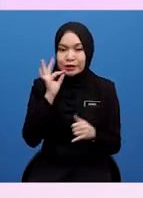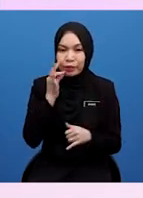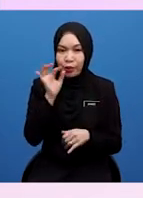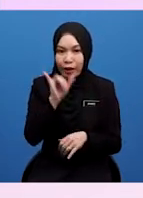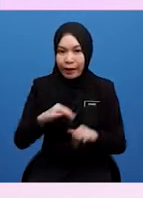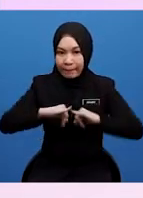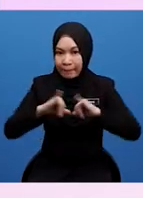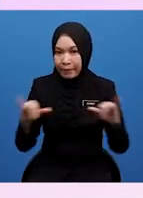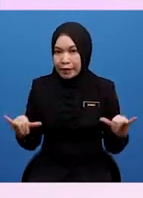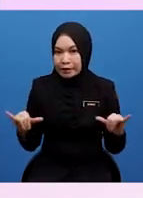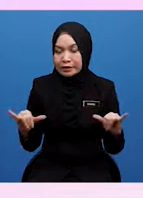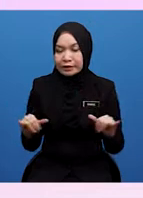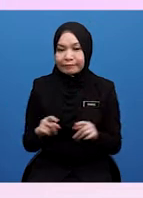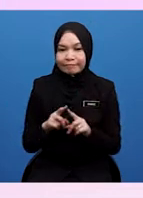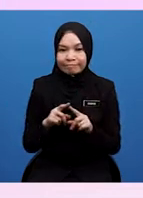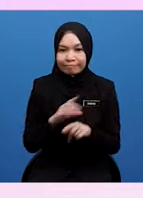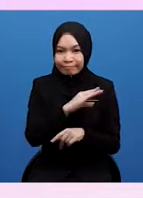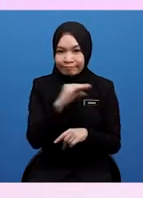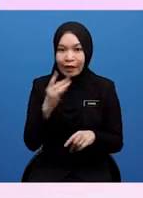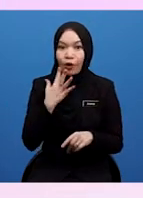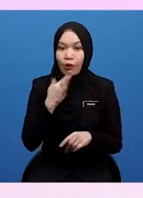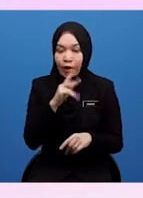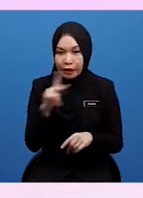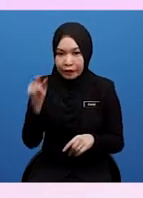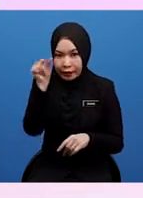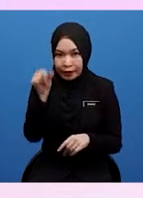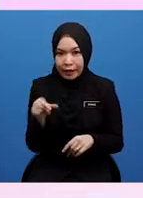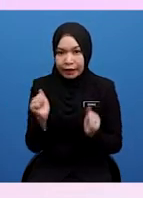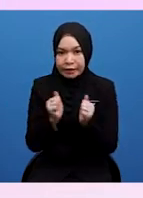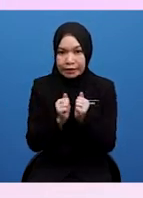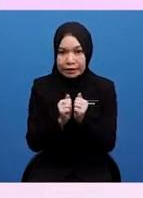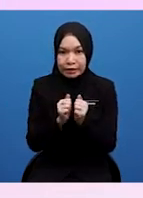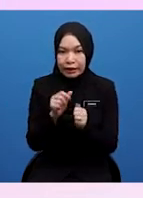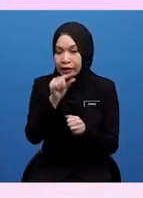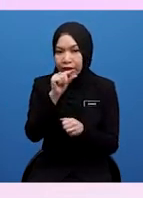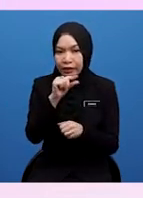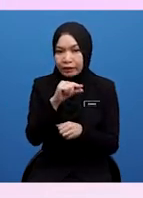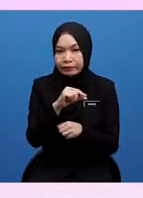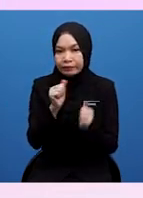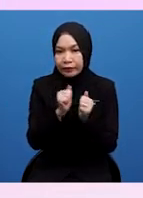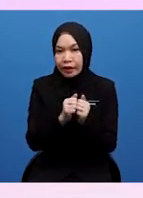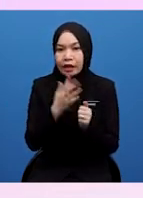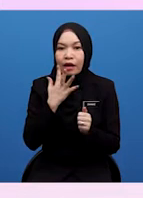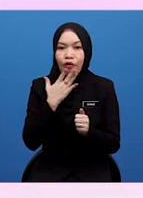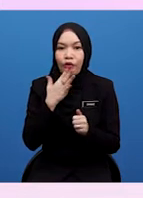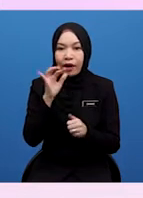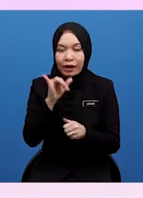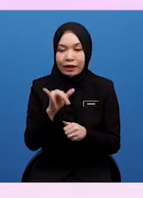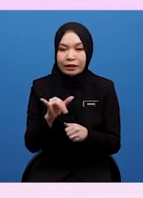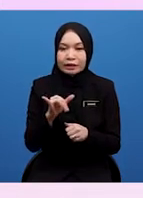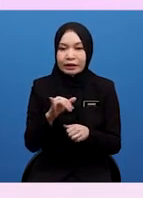berbeza. Manakala warnakan garis dengan pen yang berwarna yang berbeza